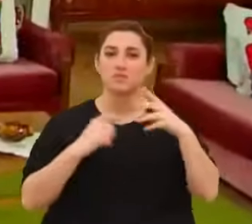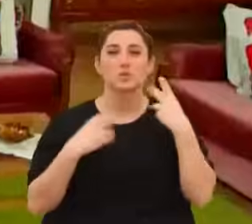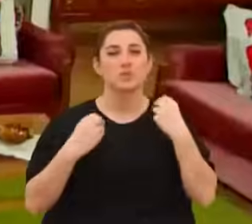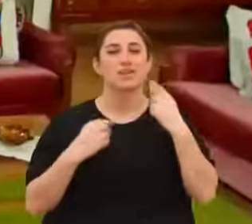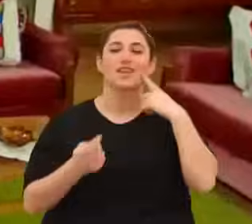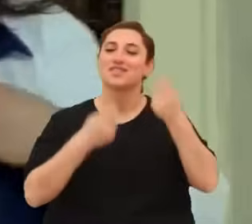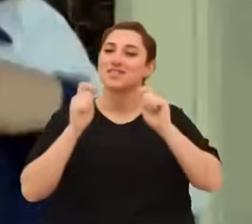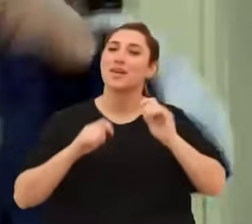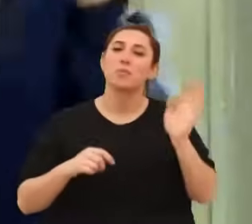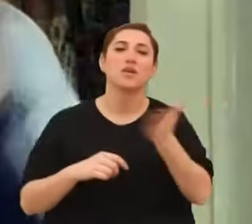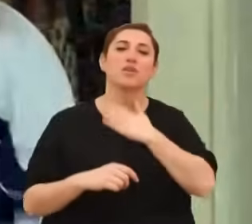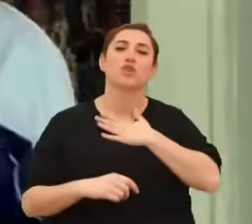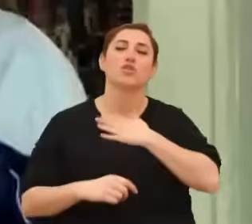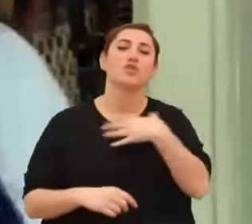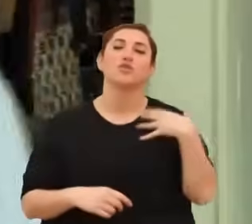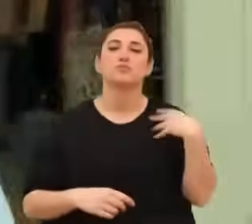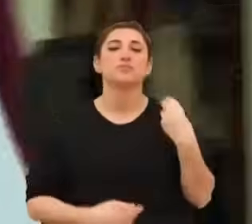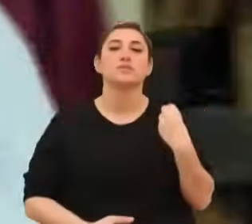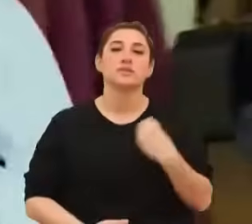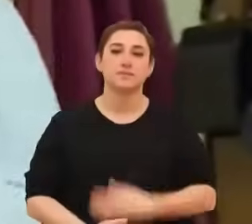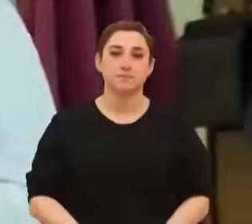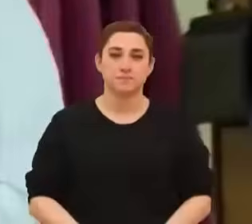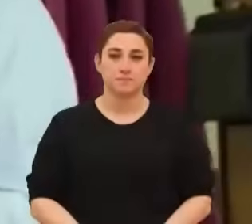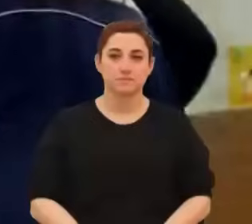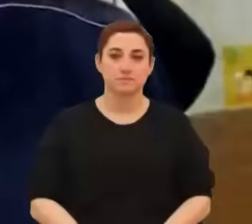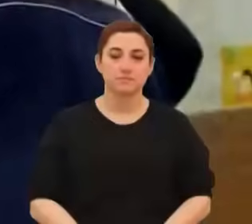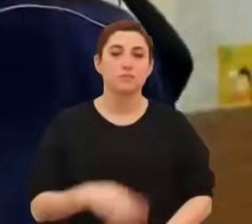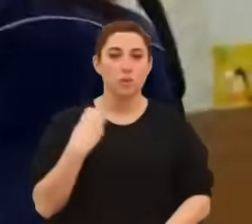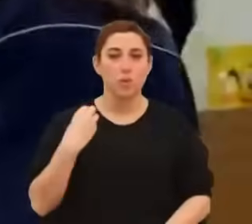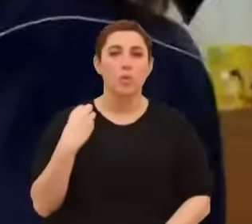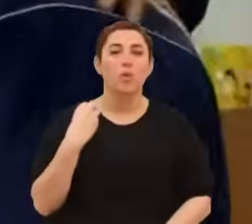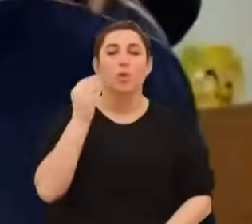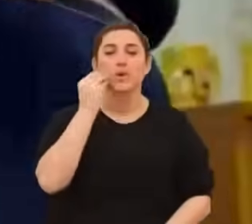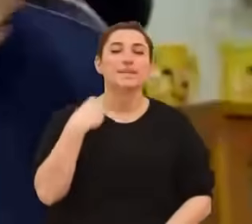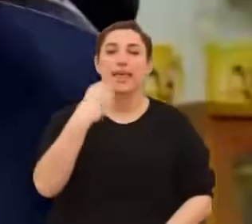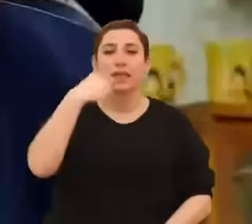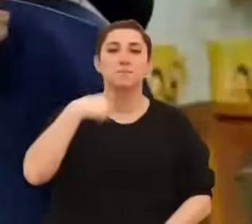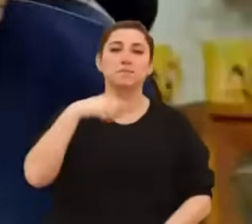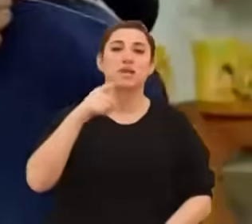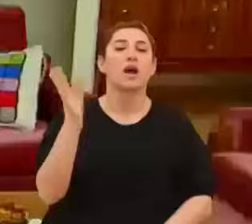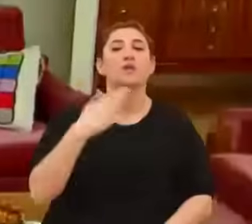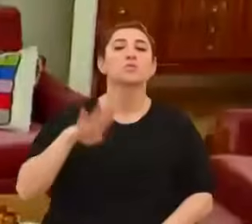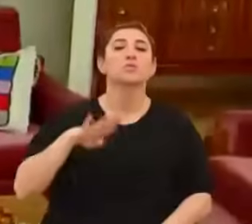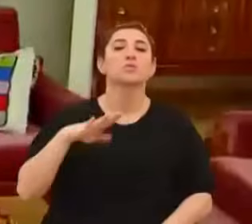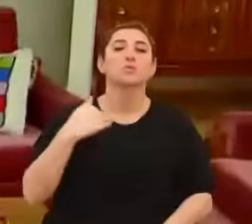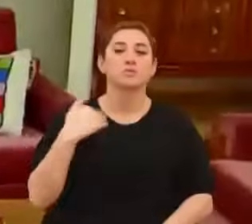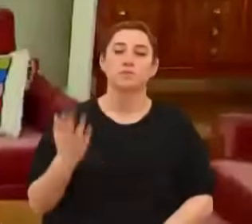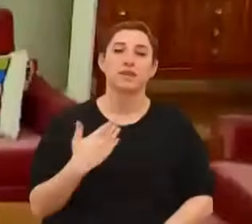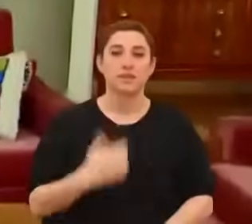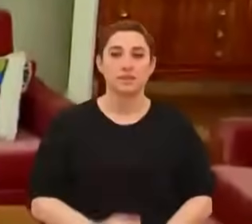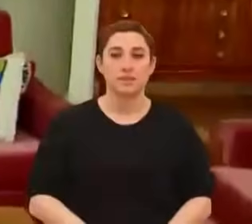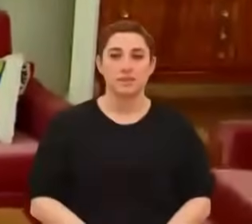güzel hallet gel. Hadi annesine kuzum. Hadi hadi. Oh. Oh yerim ben seni. Hadi kuzum. Hadi.